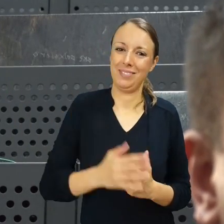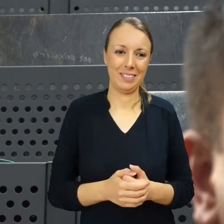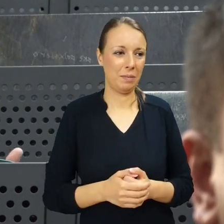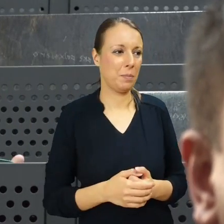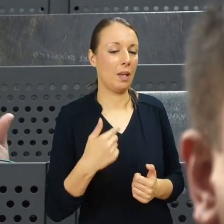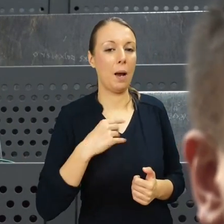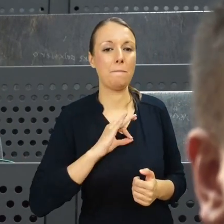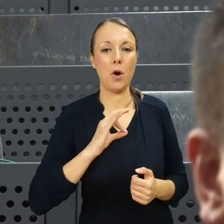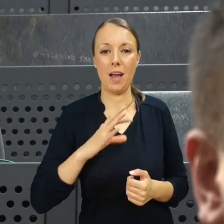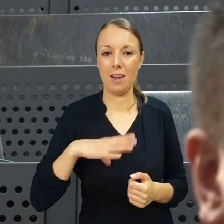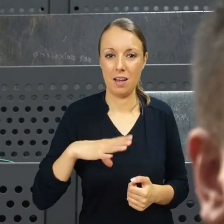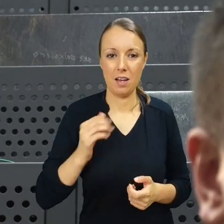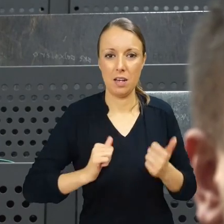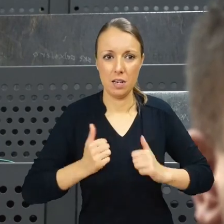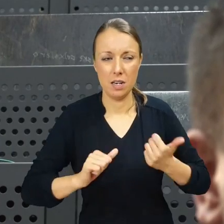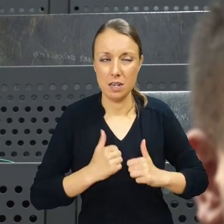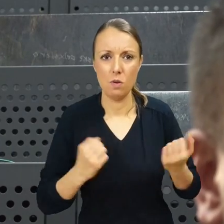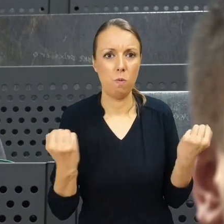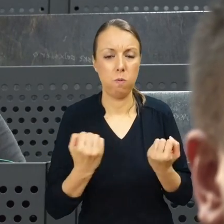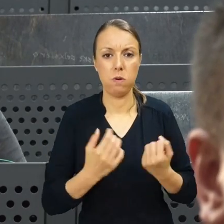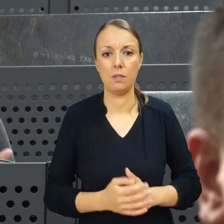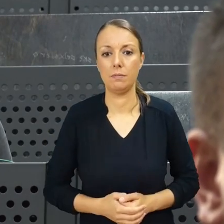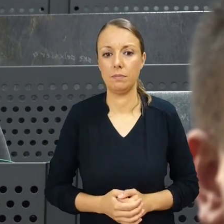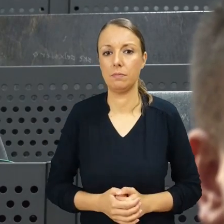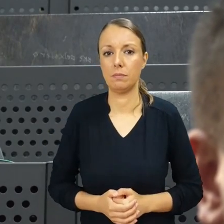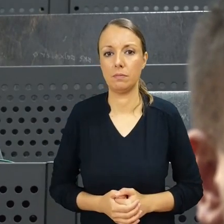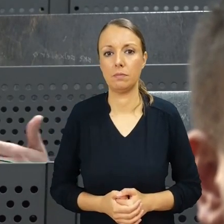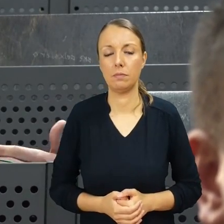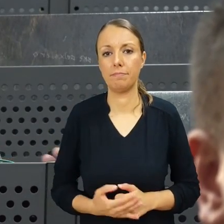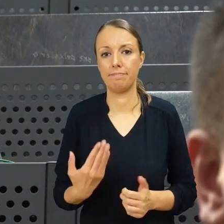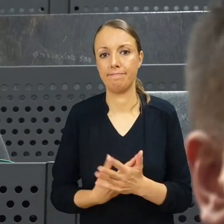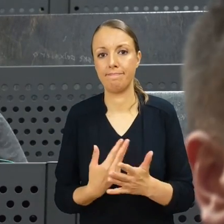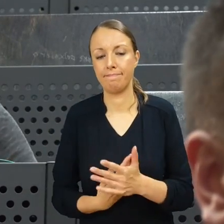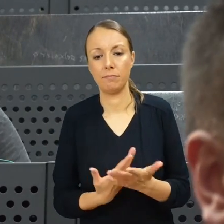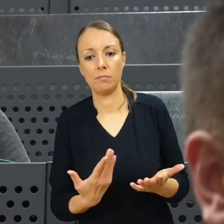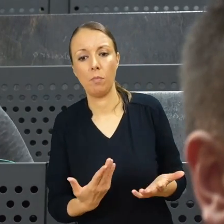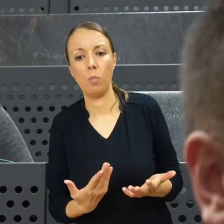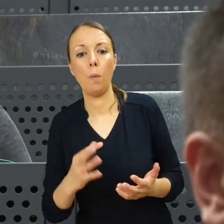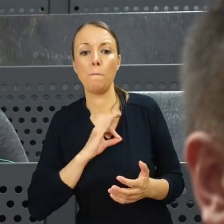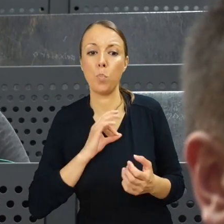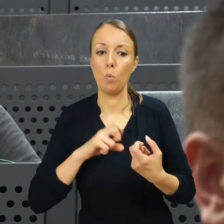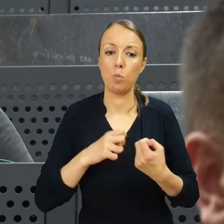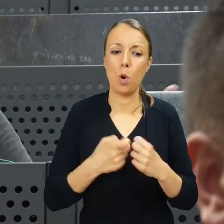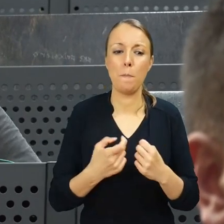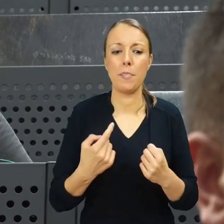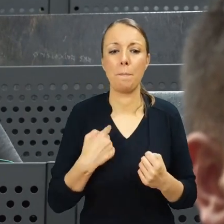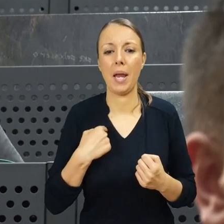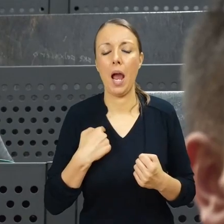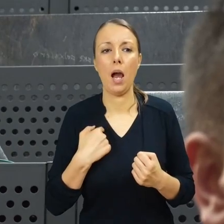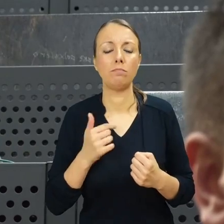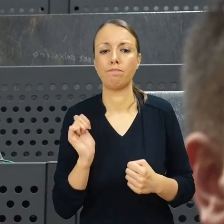jest bardzo ogromna, ponieważ też niestety z pewnych jakichś moich problemów, bo nie jestem